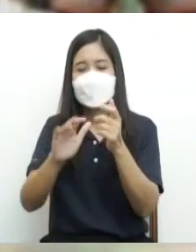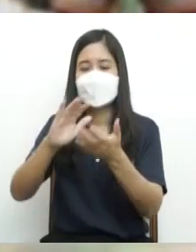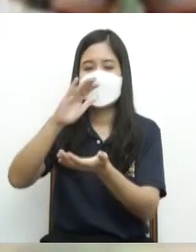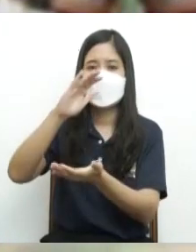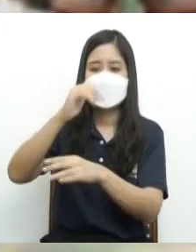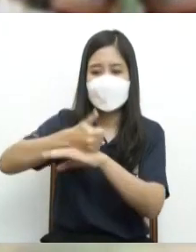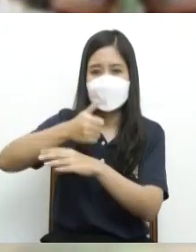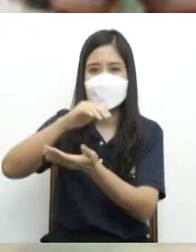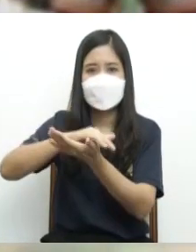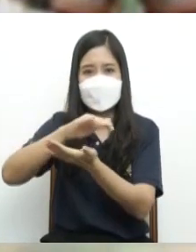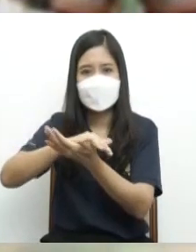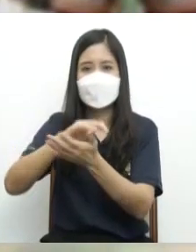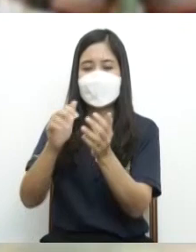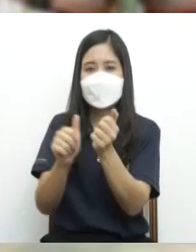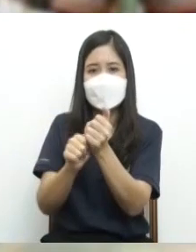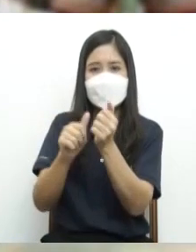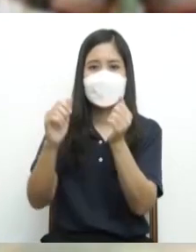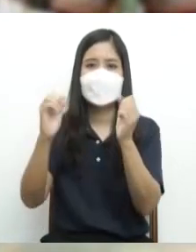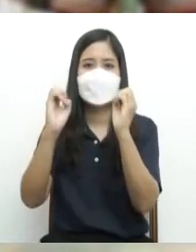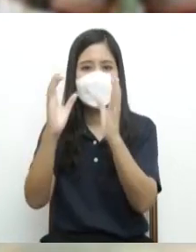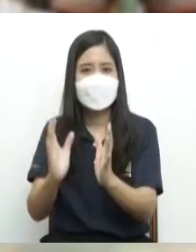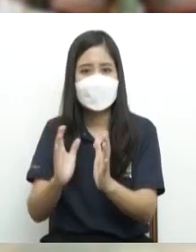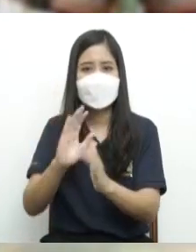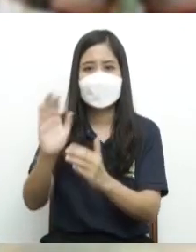องคุณครูและน้องๆลูกจ้าง